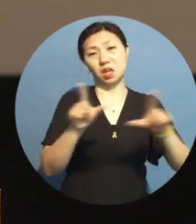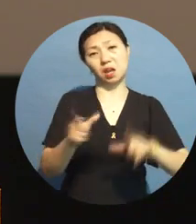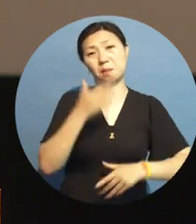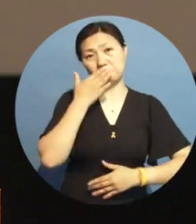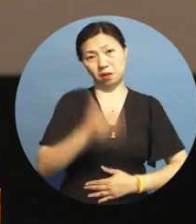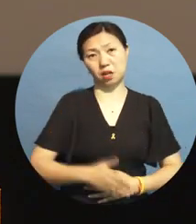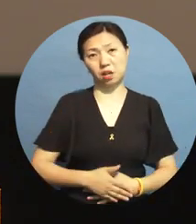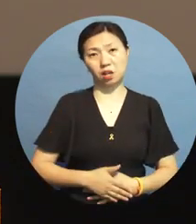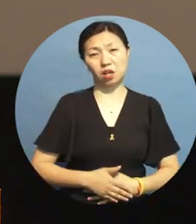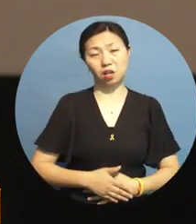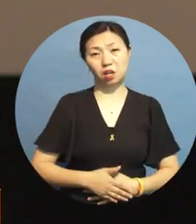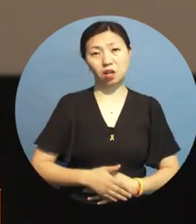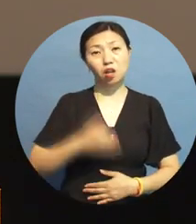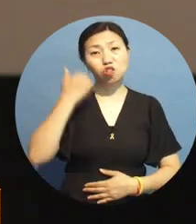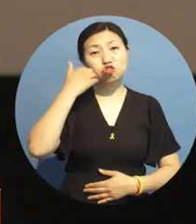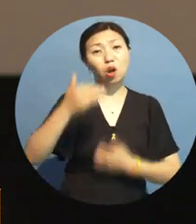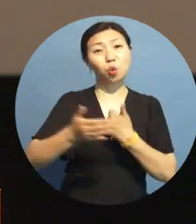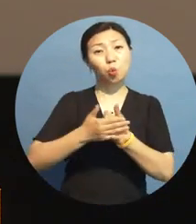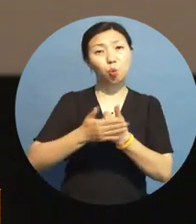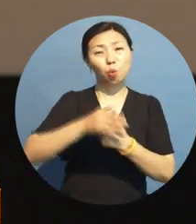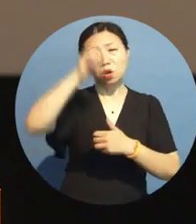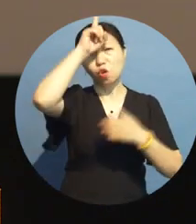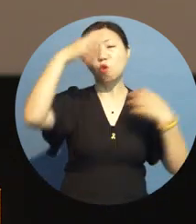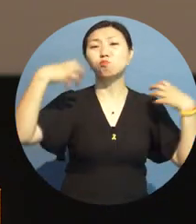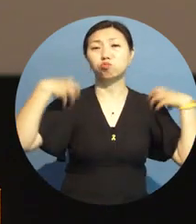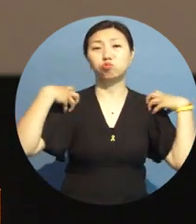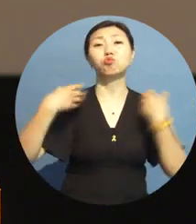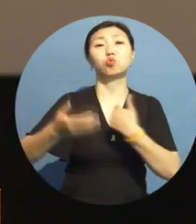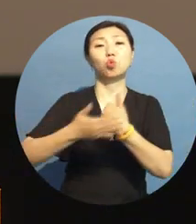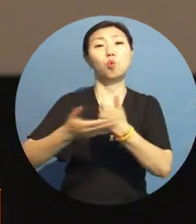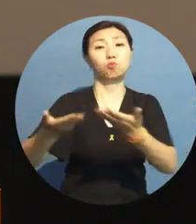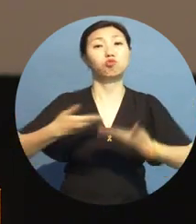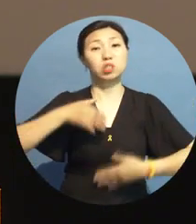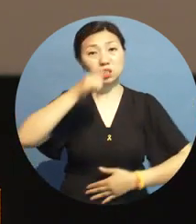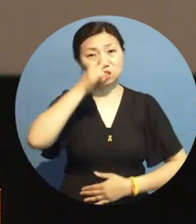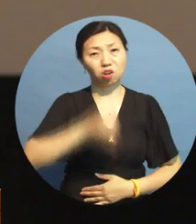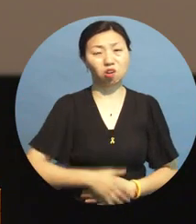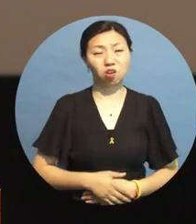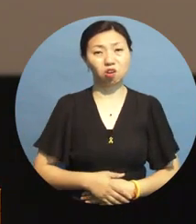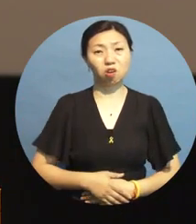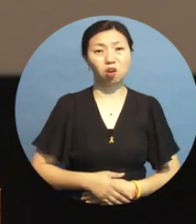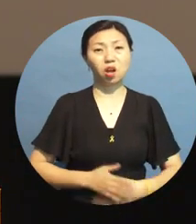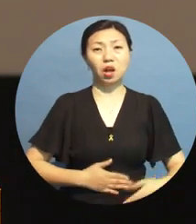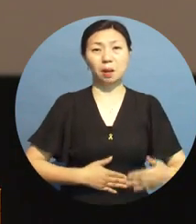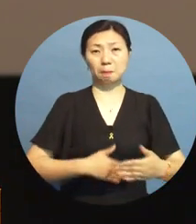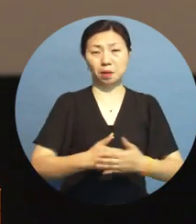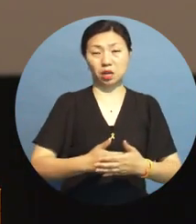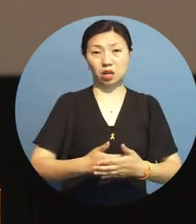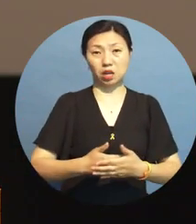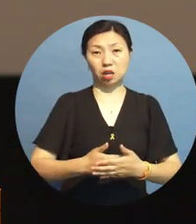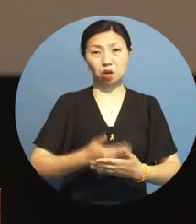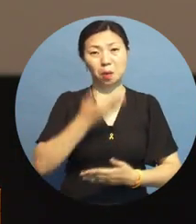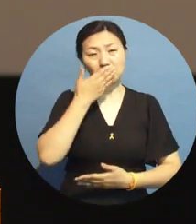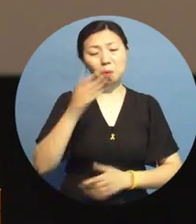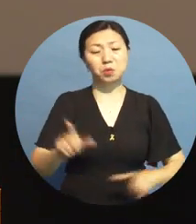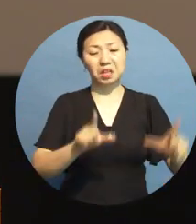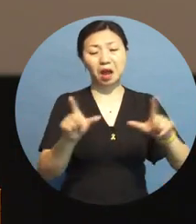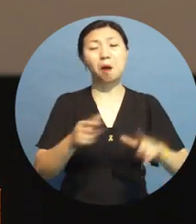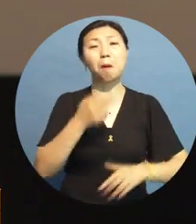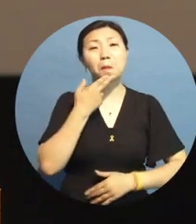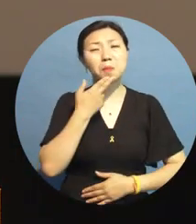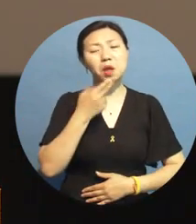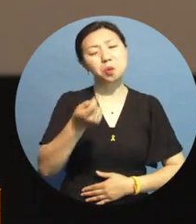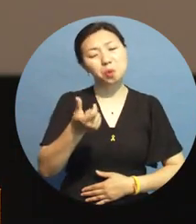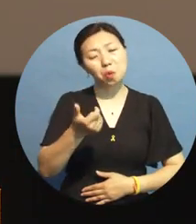준다? 정부가 줘요. 아시겠어요? 잘 못 먹어서 그러지. 먹고는 산다 이